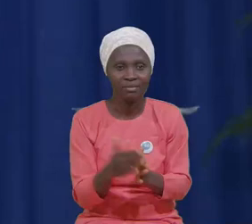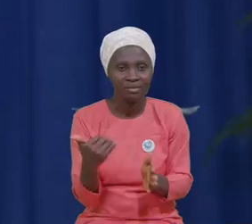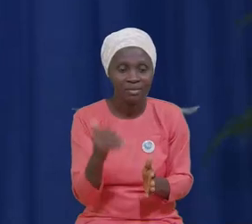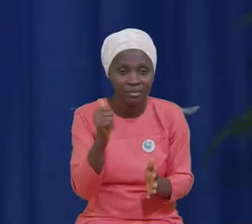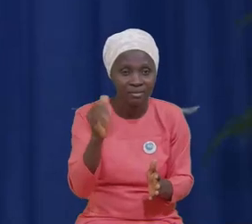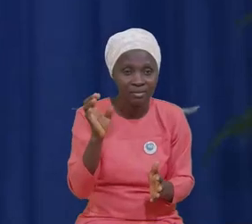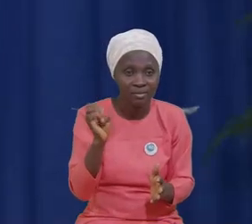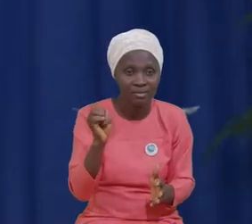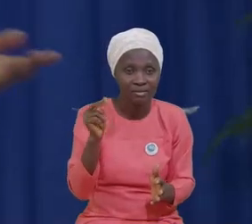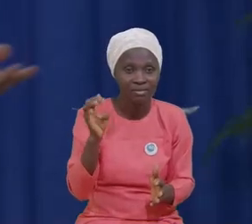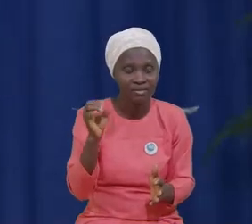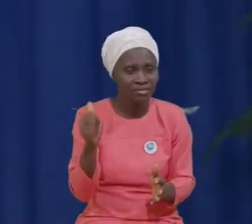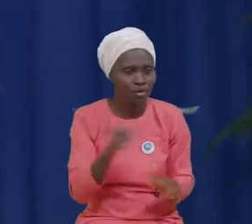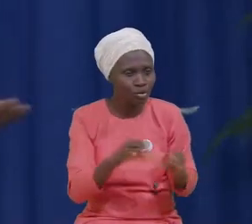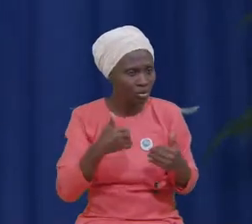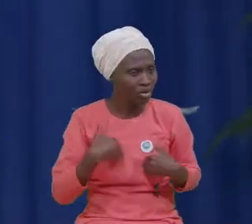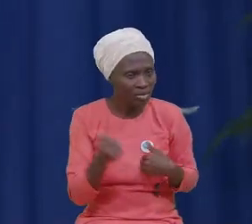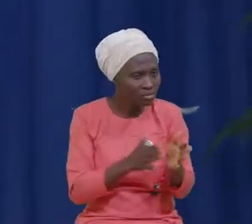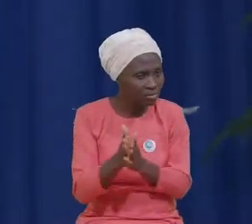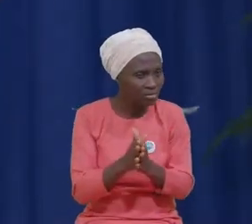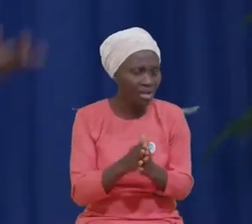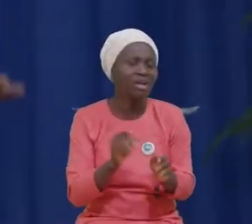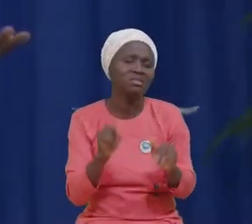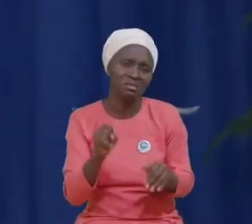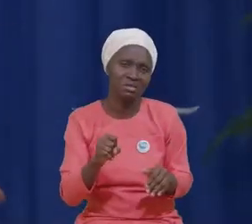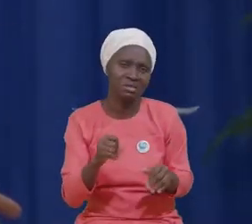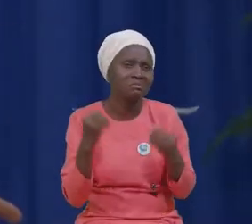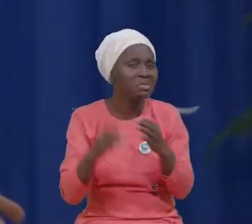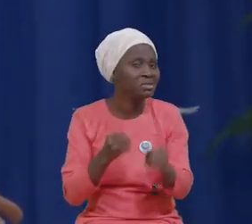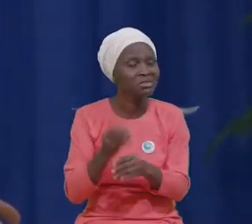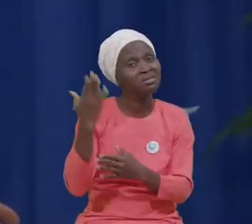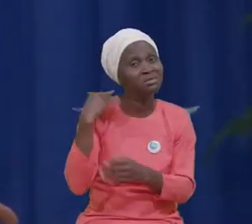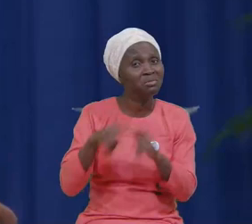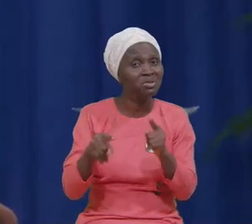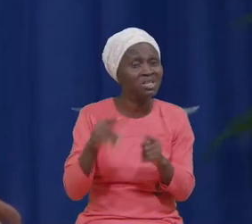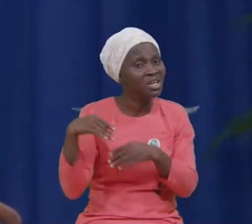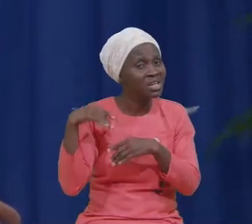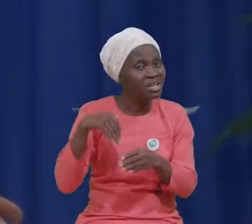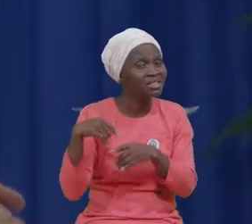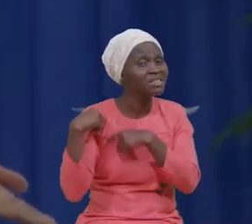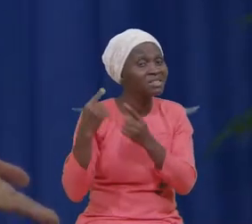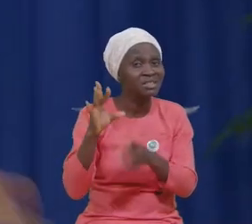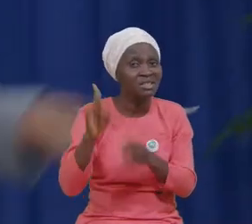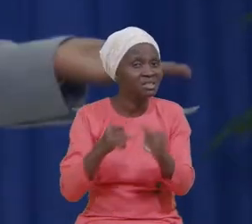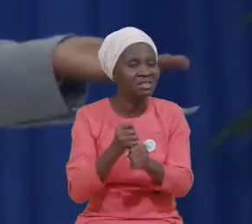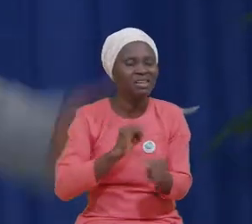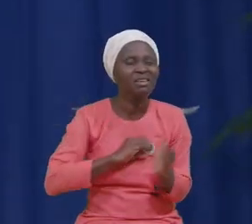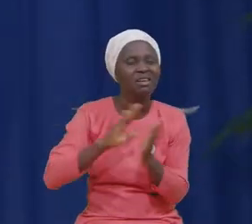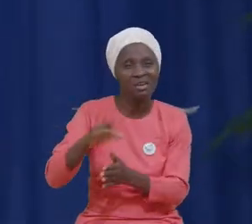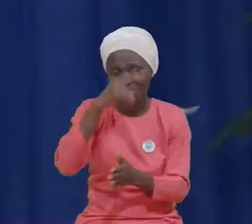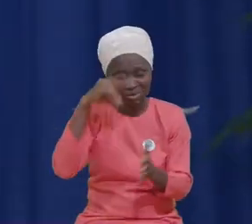Aîné, est-ce que tu as d'ambition? Oui, j'en ai. Il y a de cela des années. Mais 8 ans, j'ai abandonné ça à cause de la